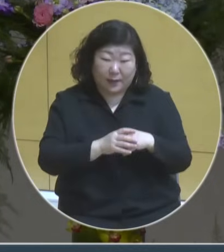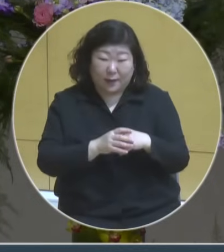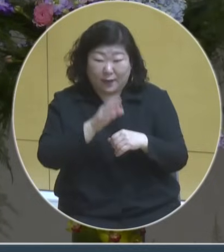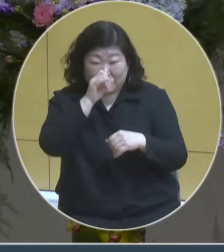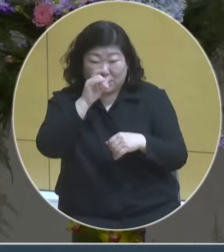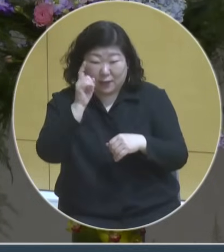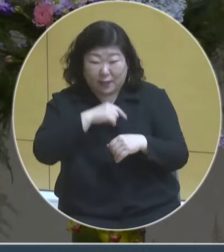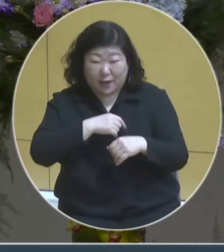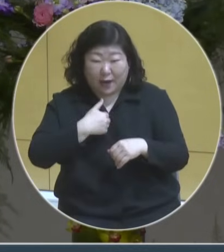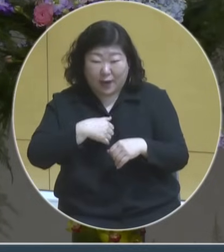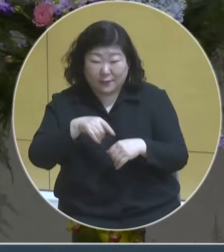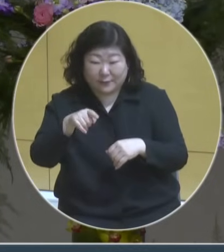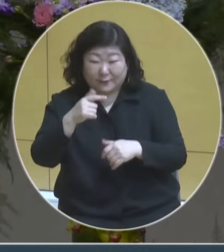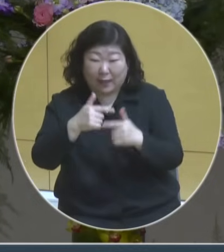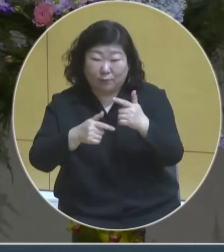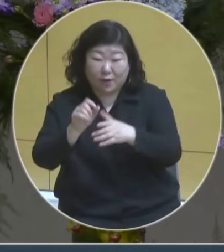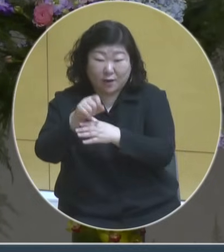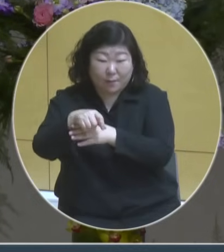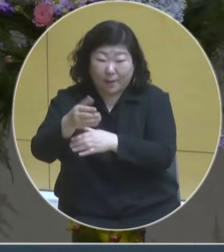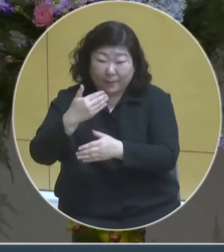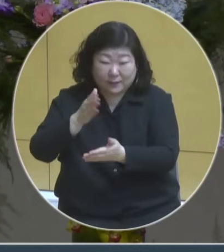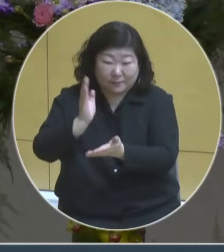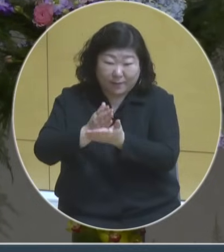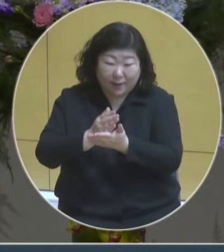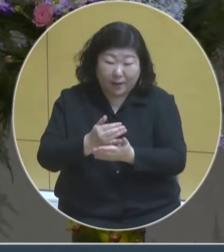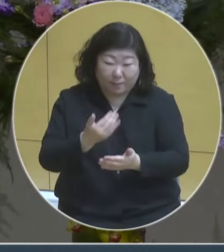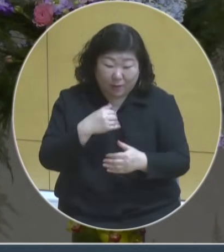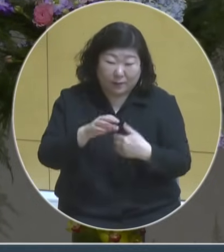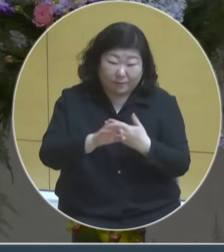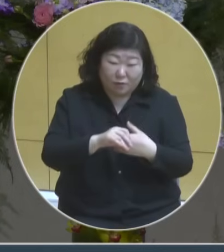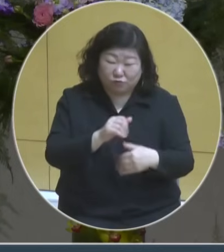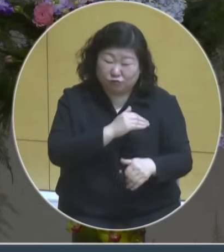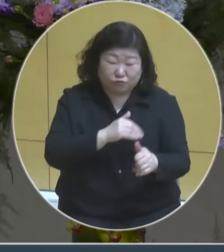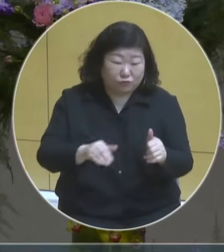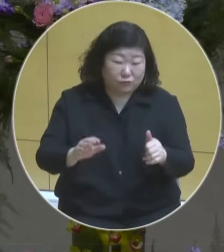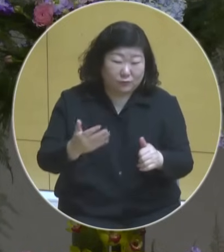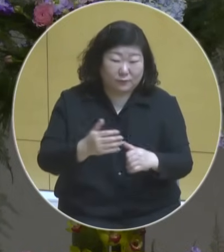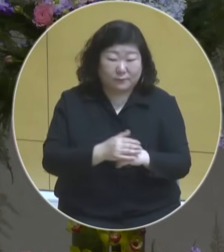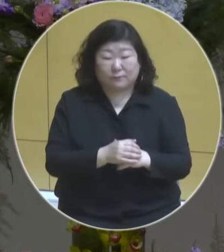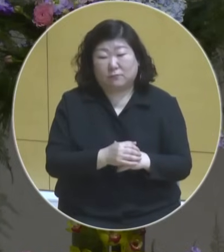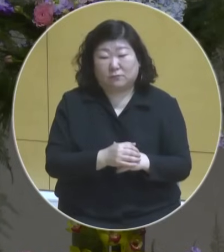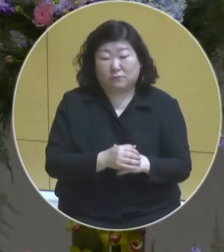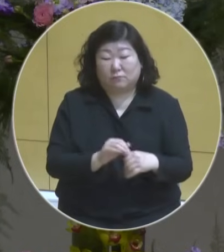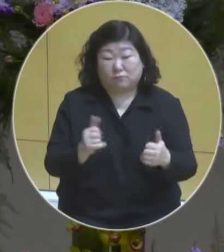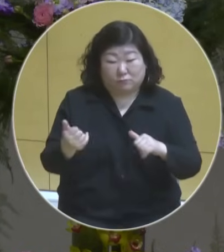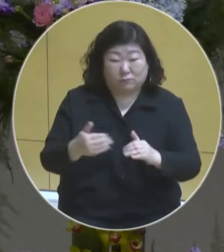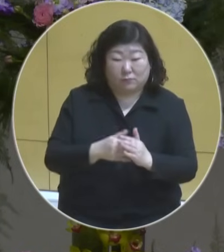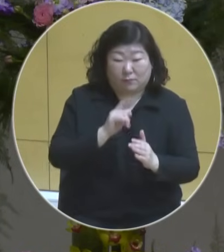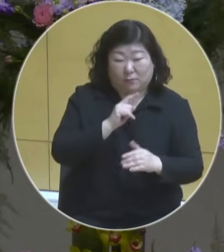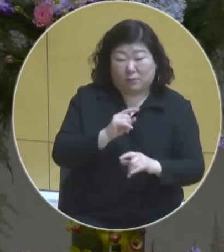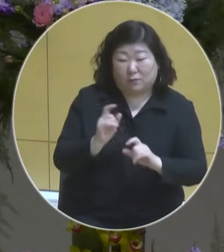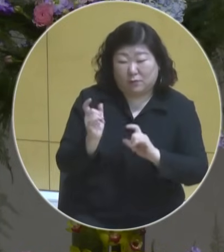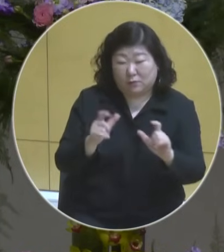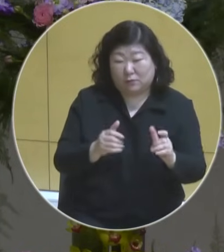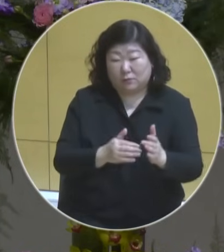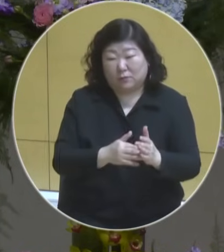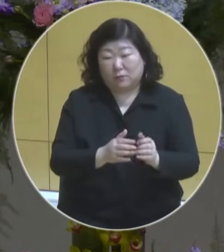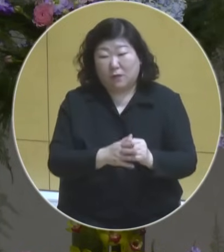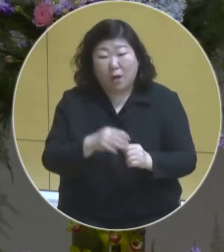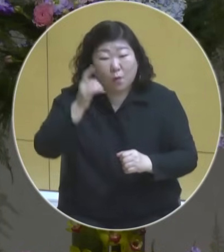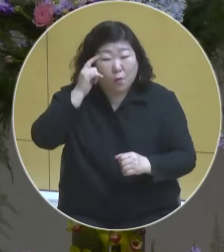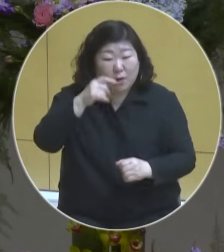말라가 는 날에는 반드시 죽으리라 하시니라 자 하나님께서 왜 해피를